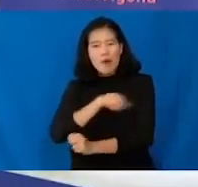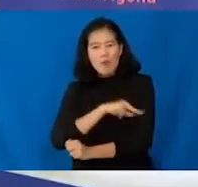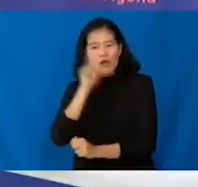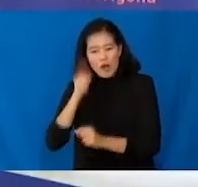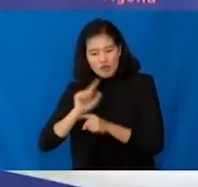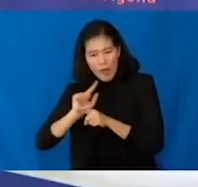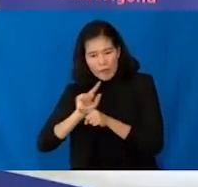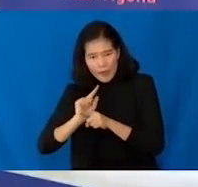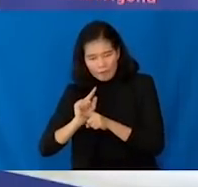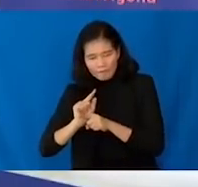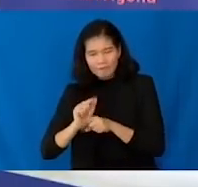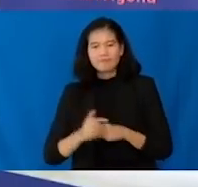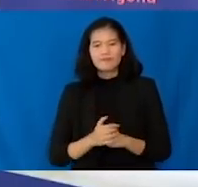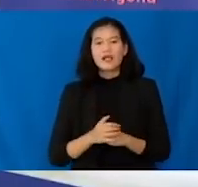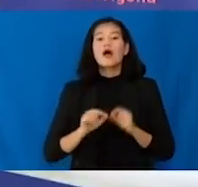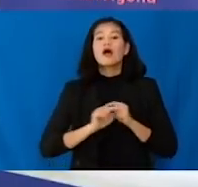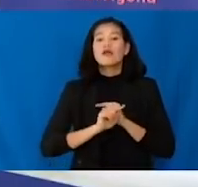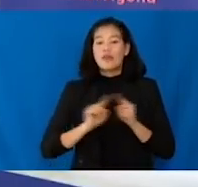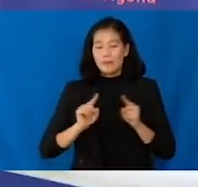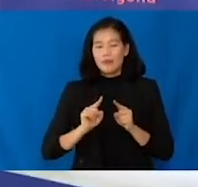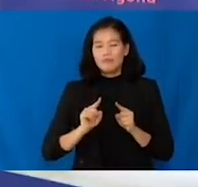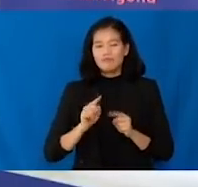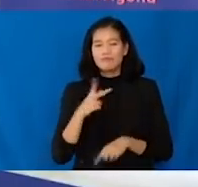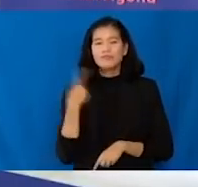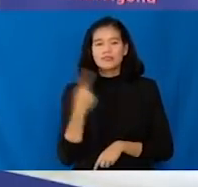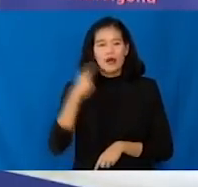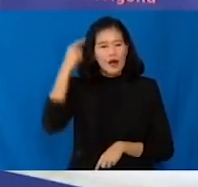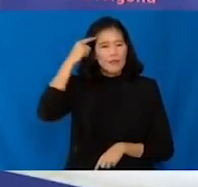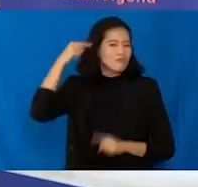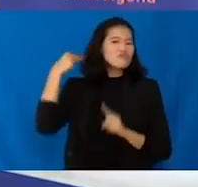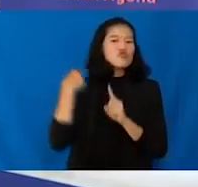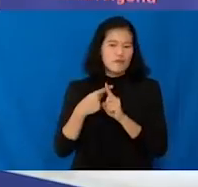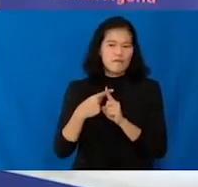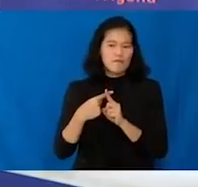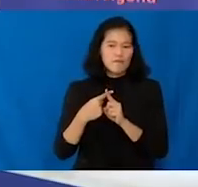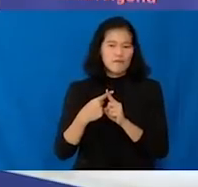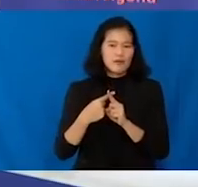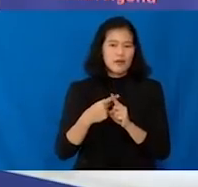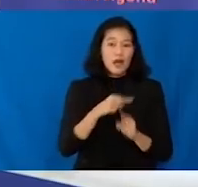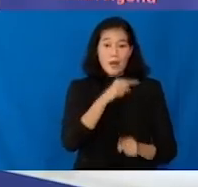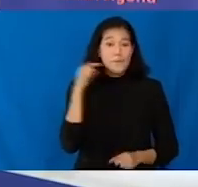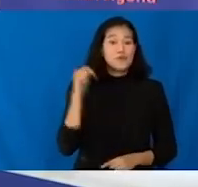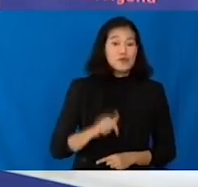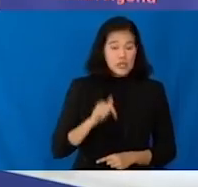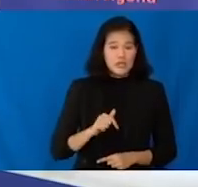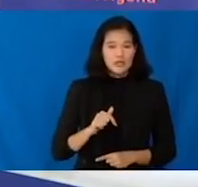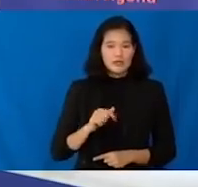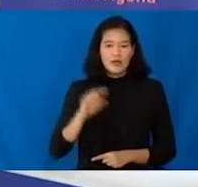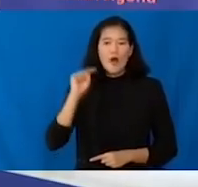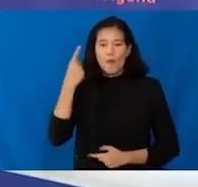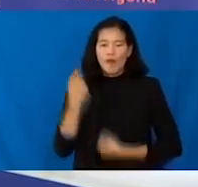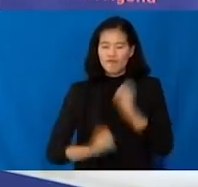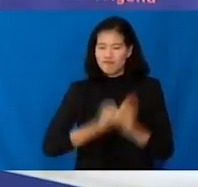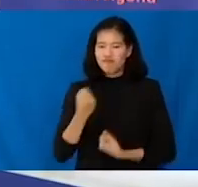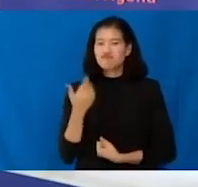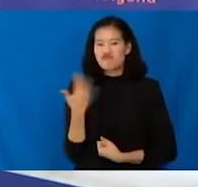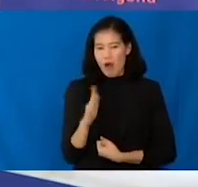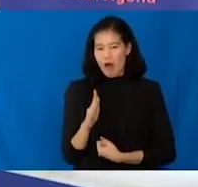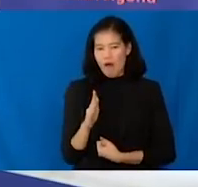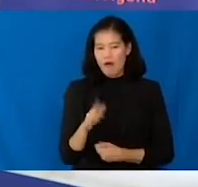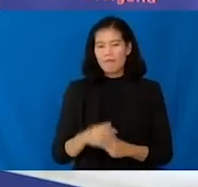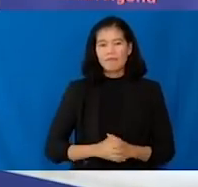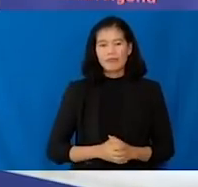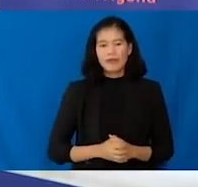cartridgenya Namun kita optimis bahwa di dalam Minggu ini kita sudah akan mulai melakukan itu dan kita harapkan